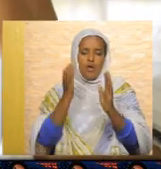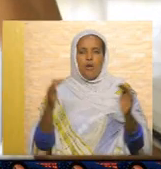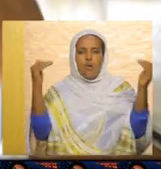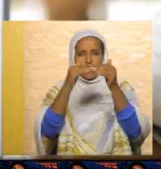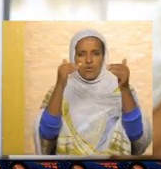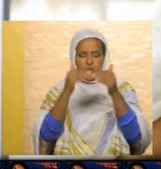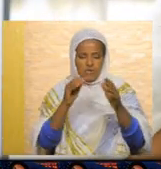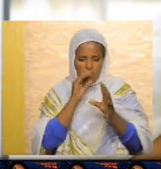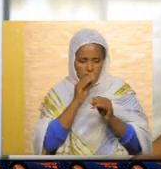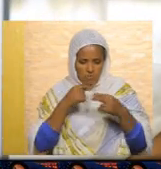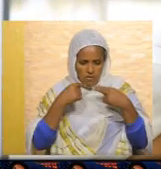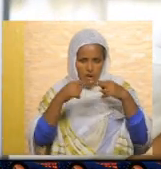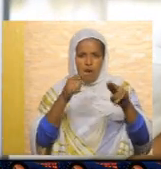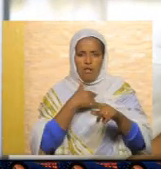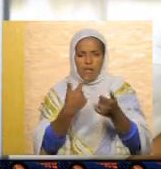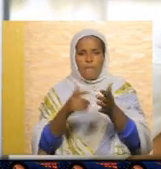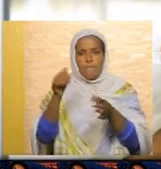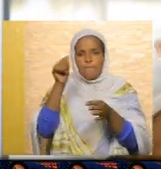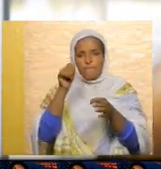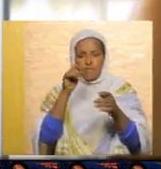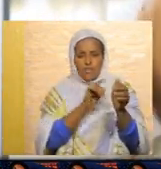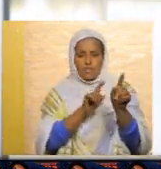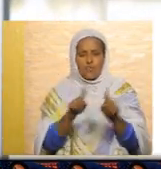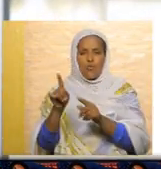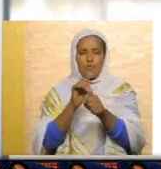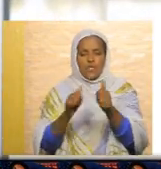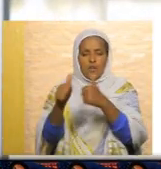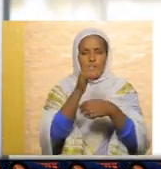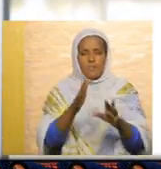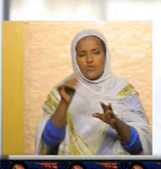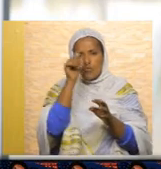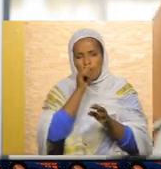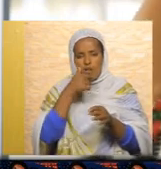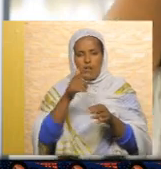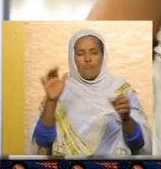አይደለም። ኢኳል በት ዲፍረንት። እኩል ለመሆን